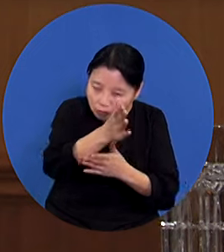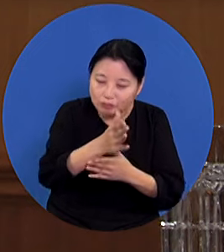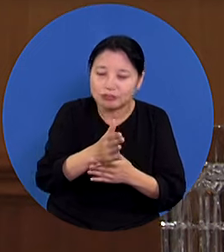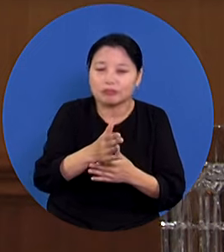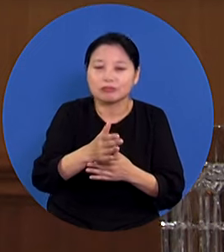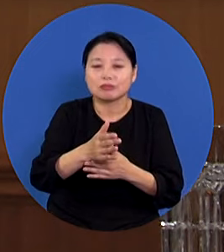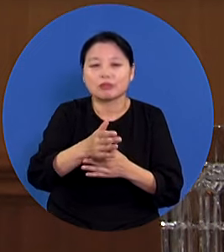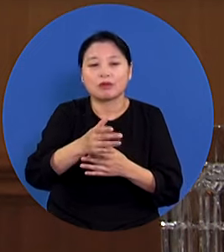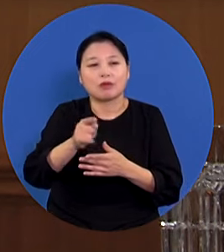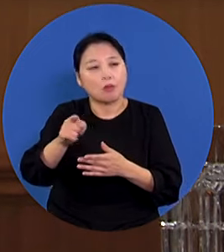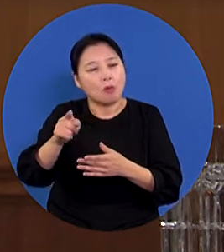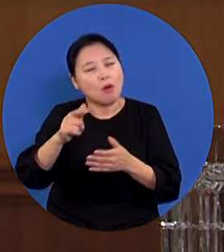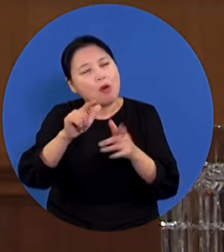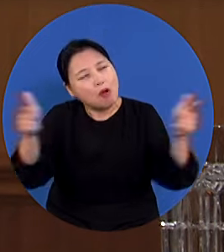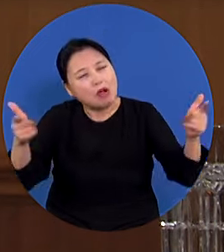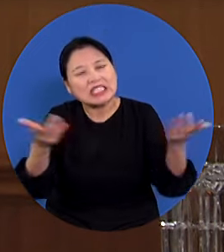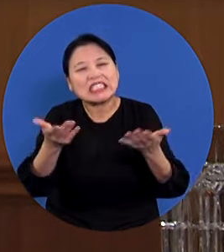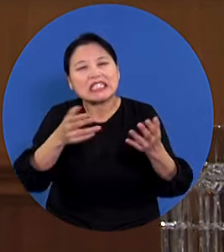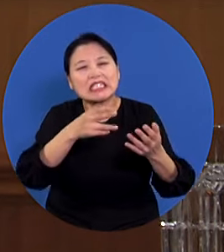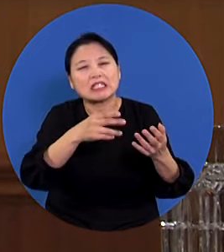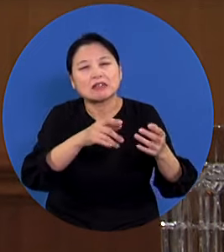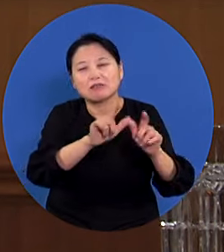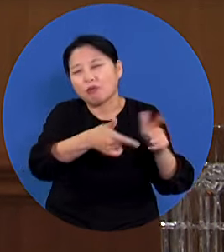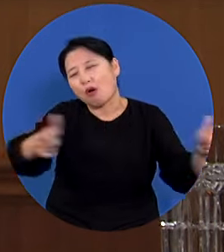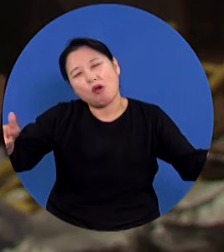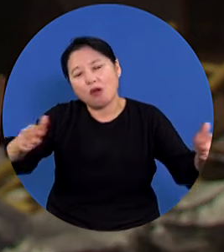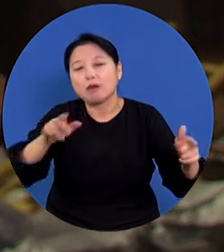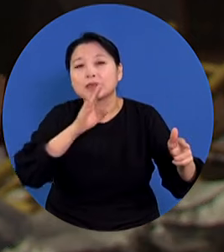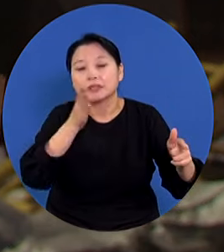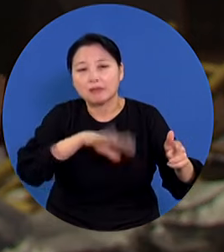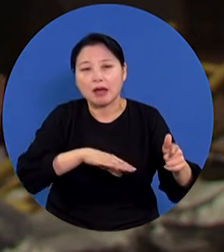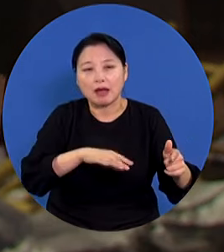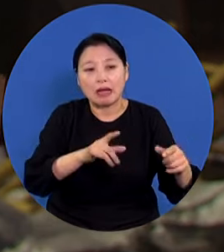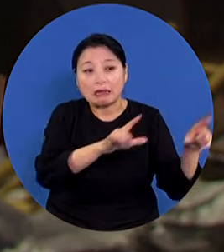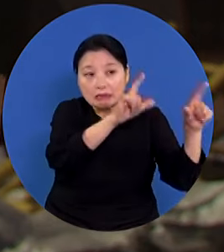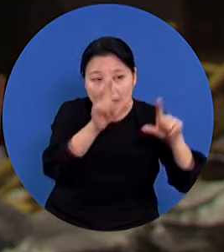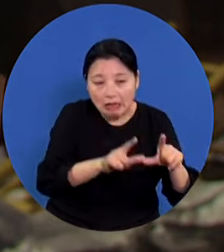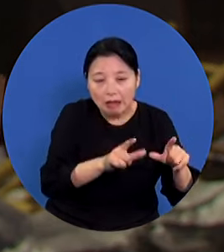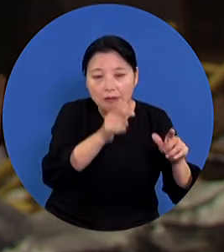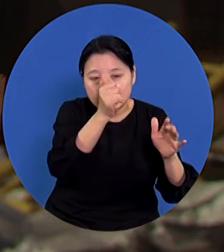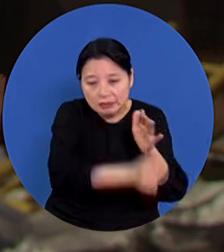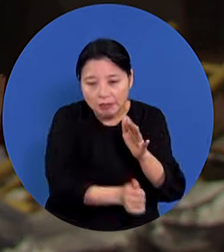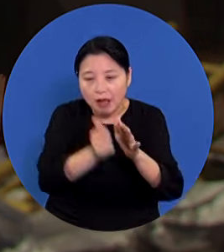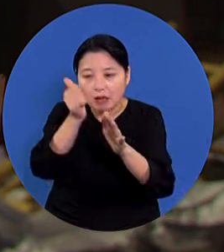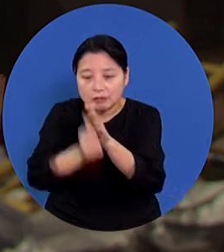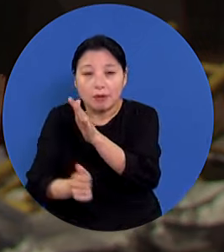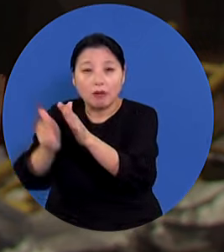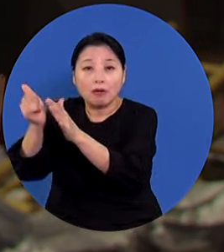다른 어떤 직업을 뭘 하던 네. 그 살면서 실패라는 거를